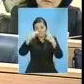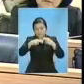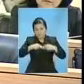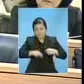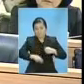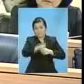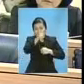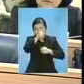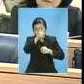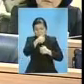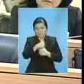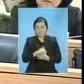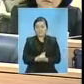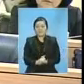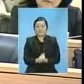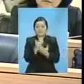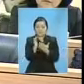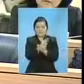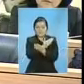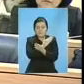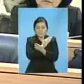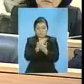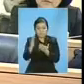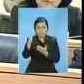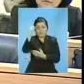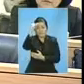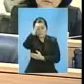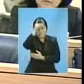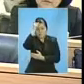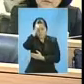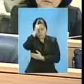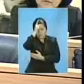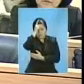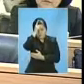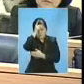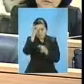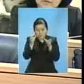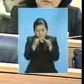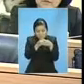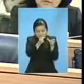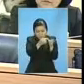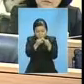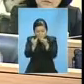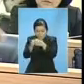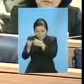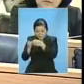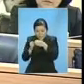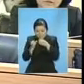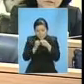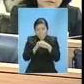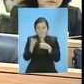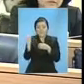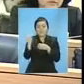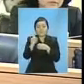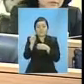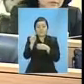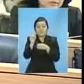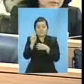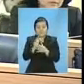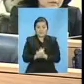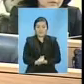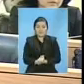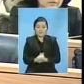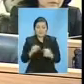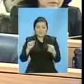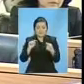ก็แบ่งเยอรมันออกเป็นชิ้นเล็กๆนะคะแล้วก็ใช้ความเชื่อระหว่